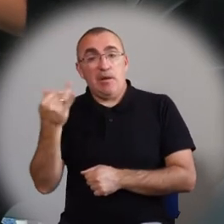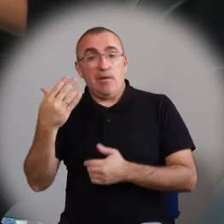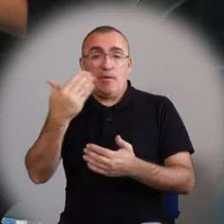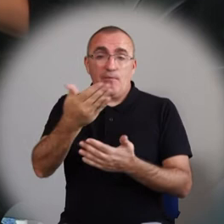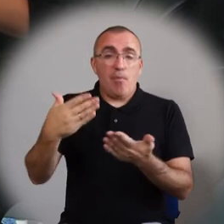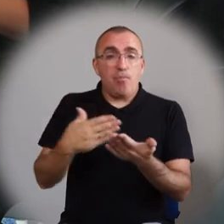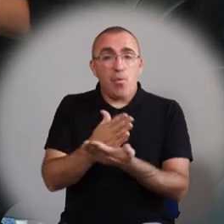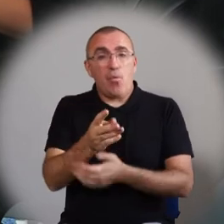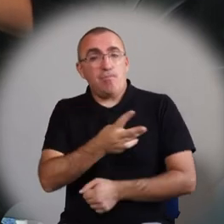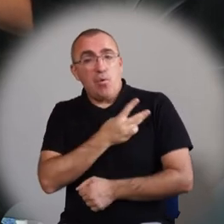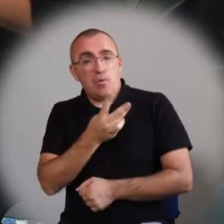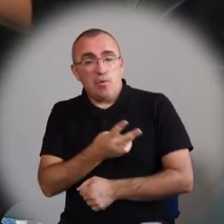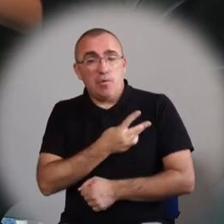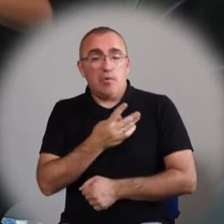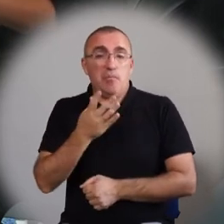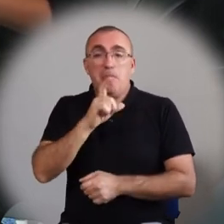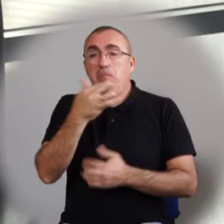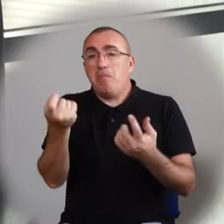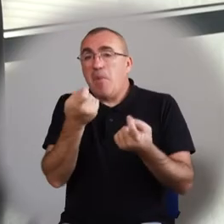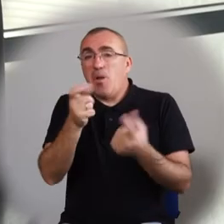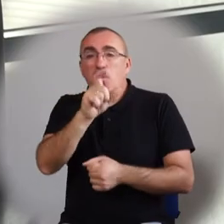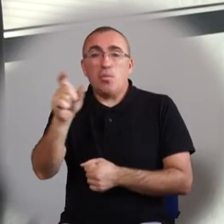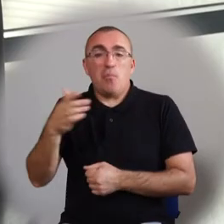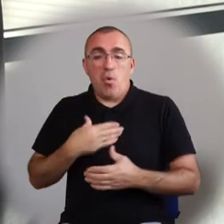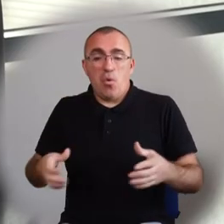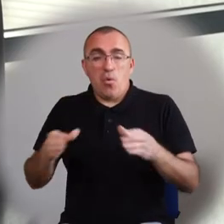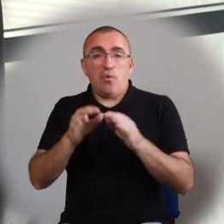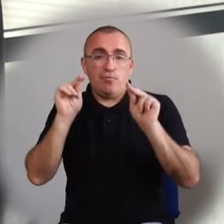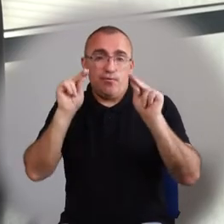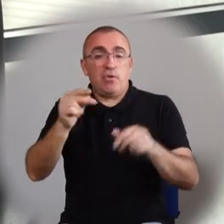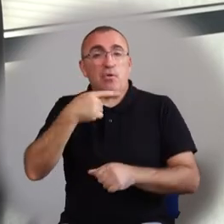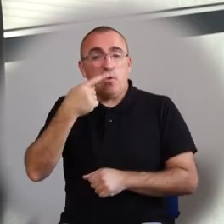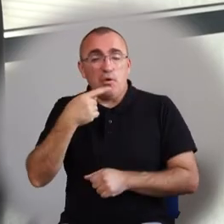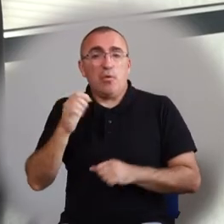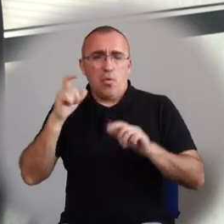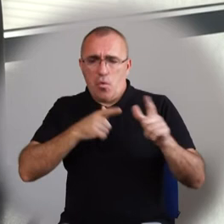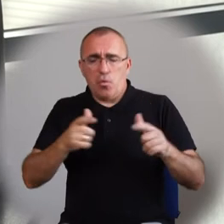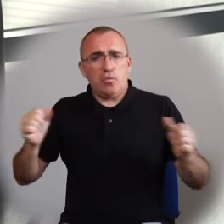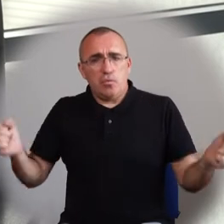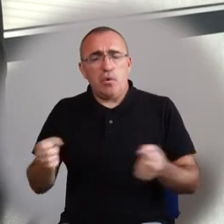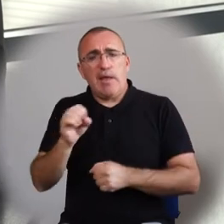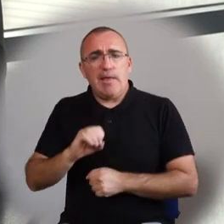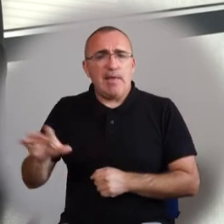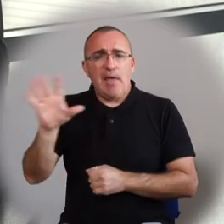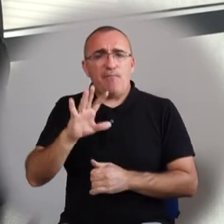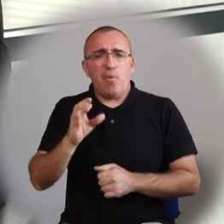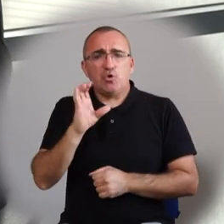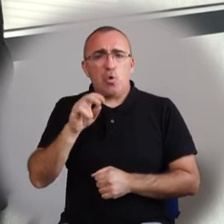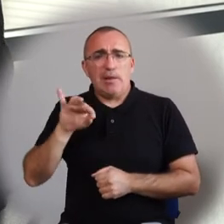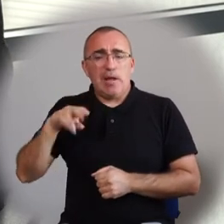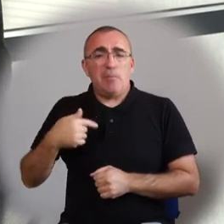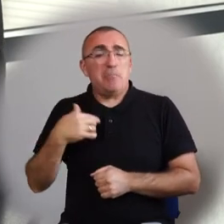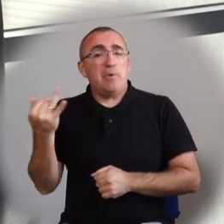теж цікавлюся їхніми політичними вподобаннями, і чимало людей з мого оточення відверто кажуть, що готові підтримувати саме